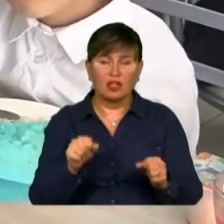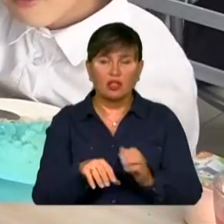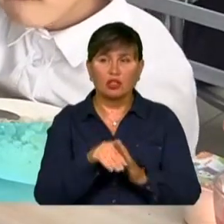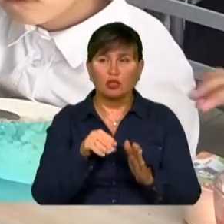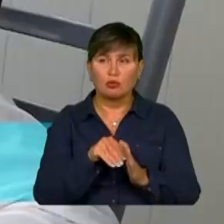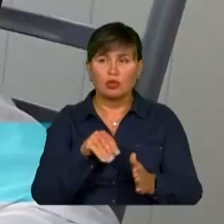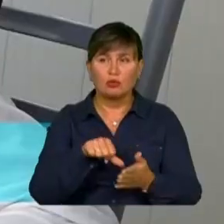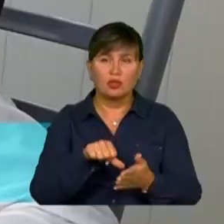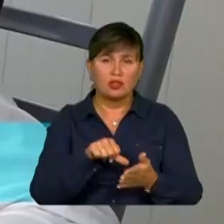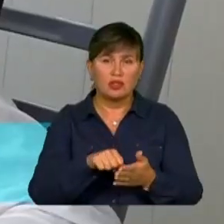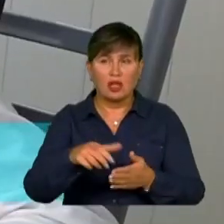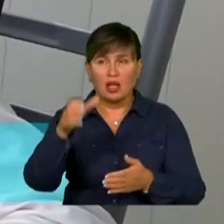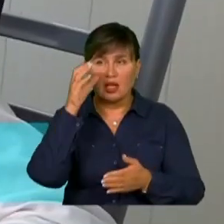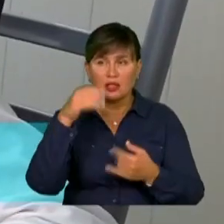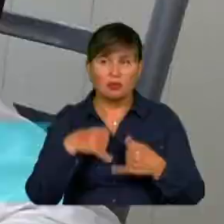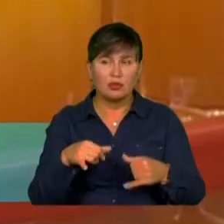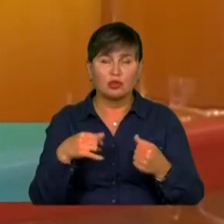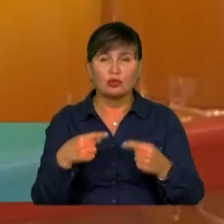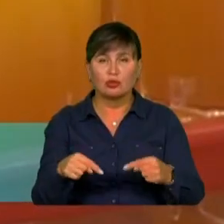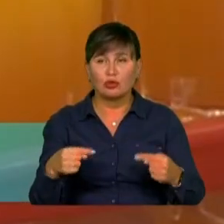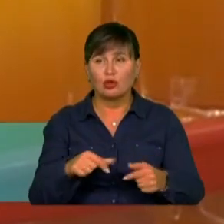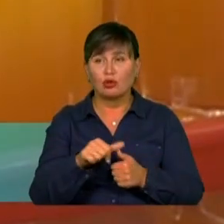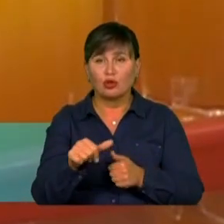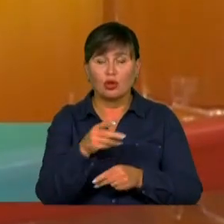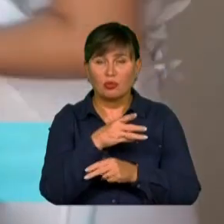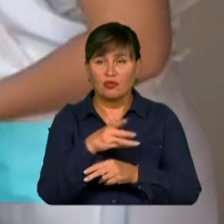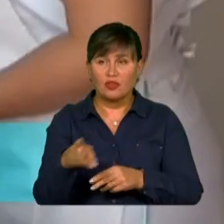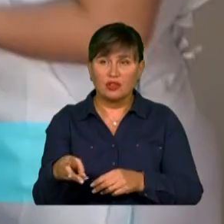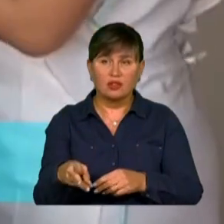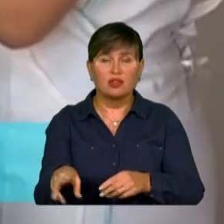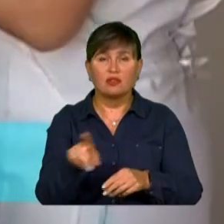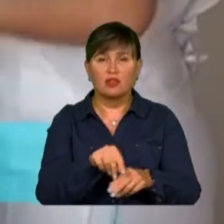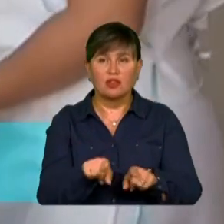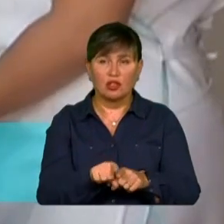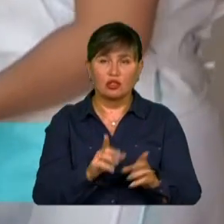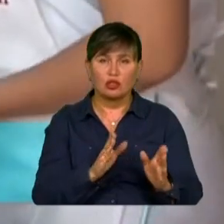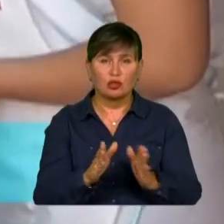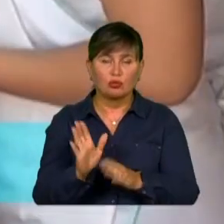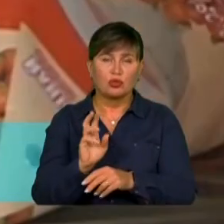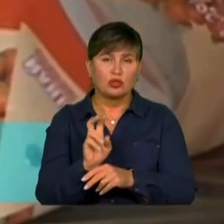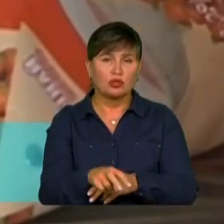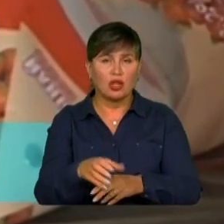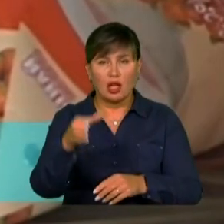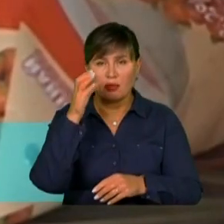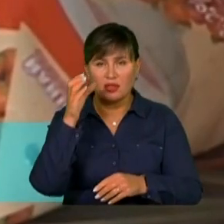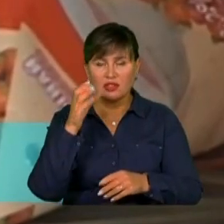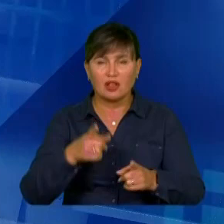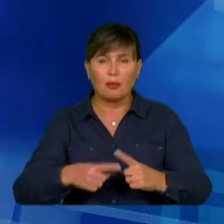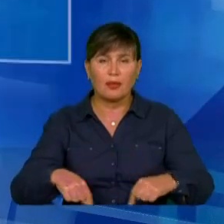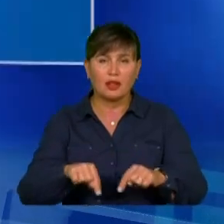депутаты, представители Академии питания и другие. Помимо видеонаблюдения, они также регулярно будут посещать образовательные